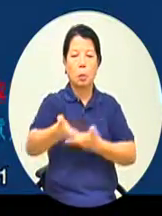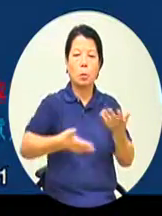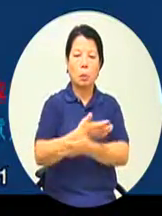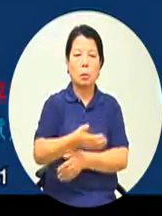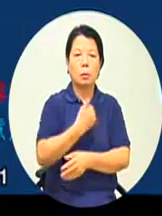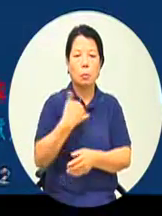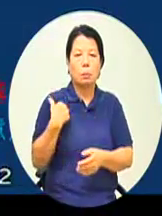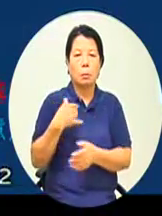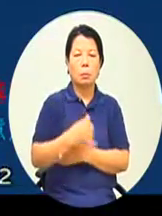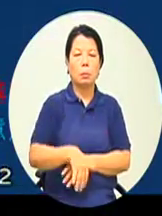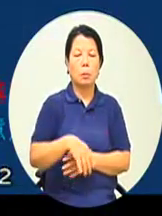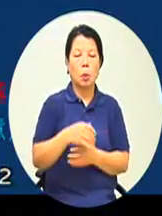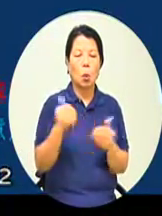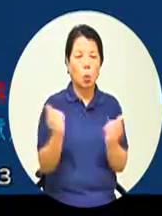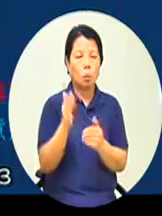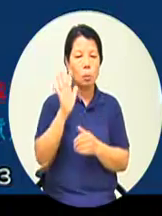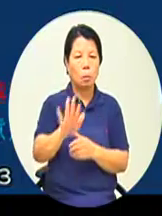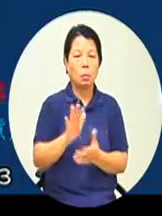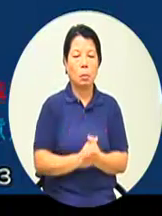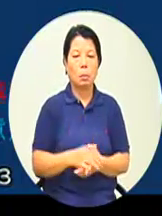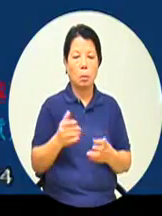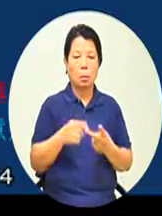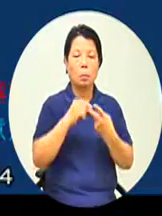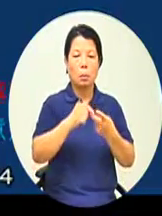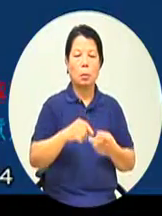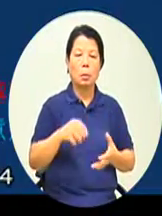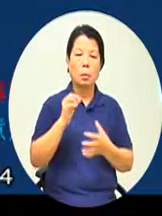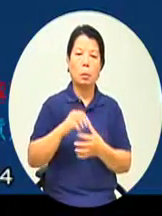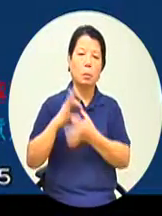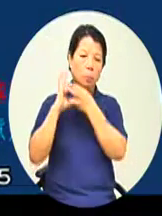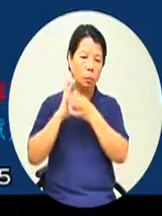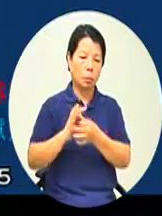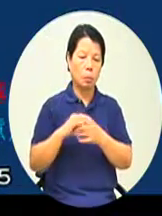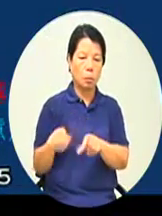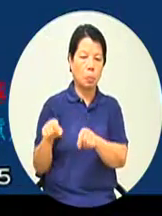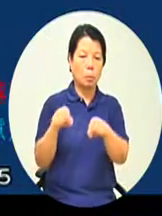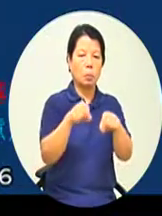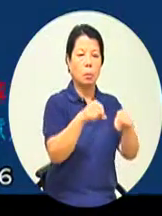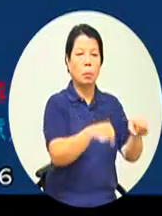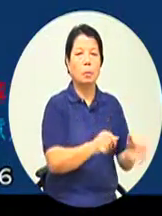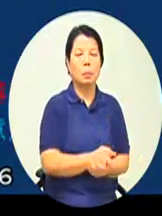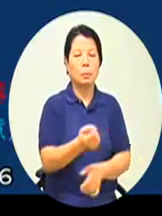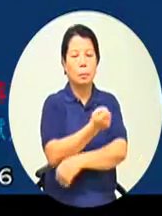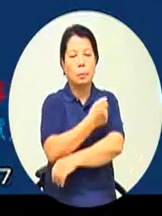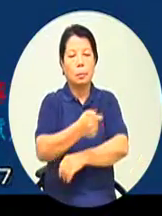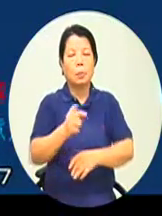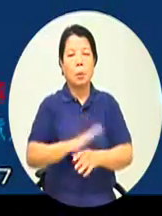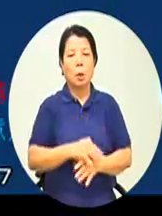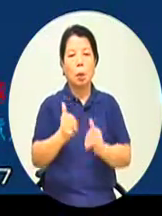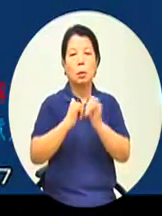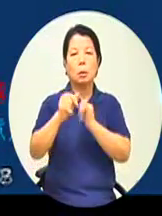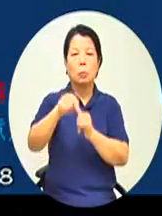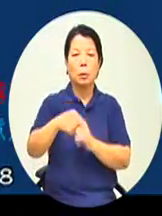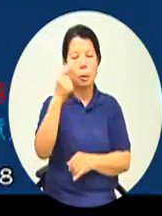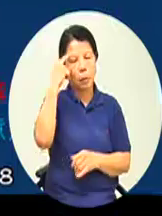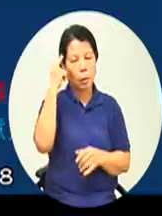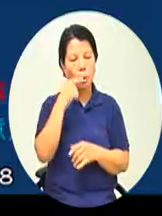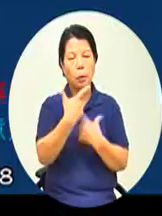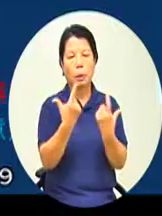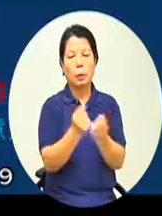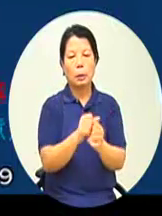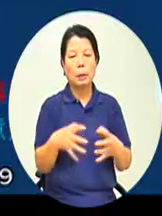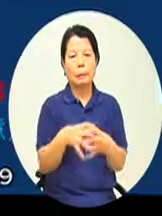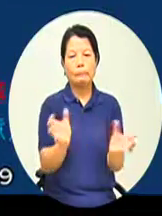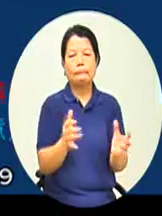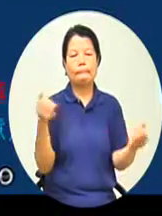上面事实上是有问题的。第二是继续拖嘛，大家就拖着，大家都被拖累，然后社会当然两边的想法越来越撕裂。